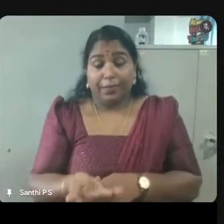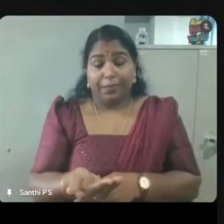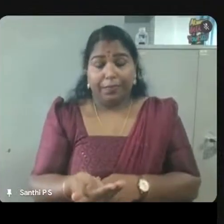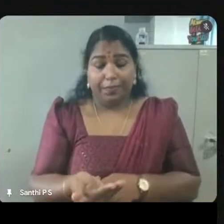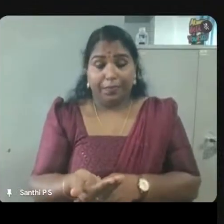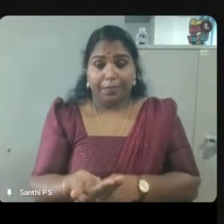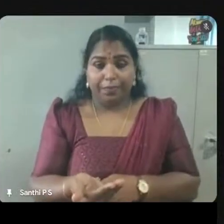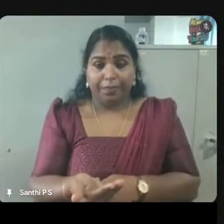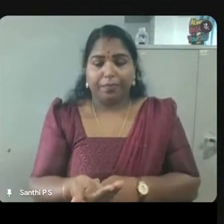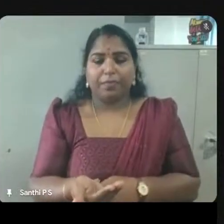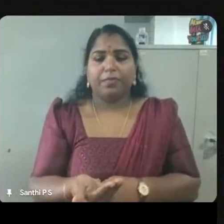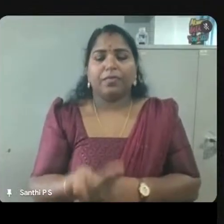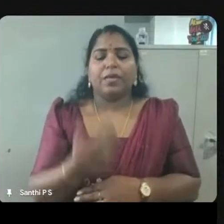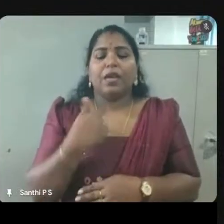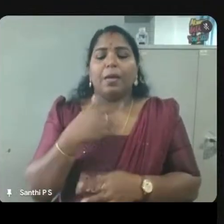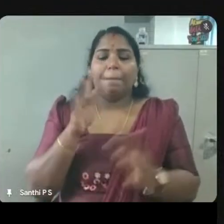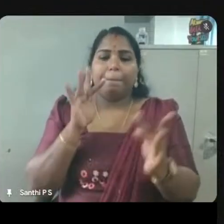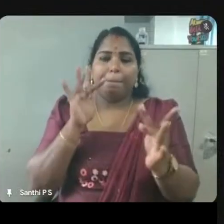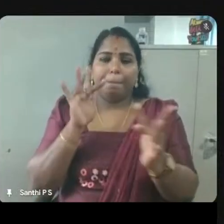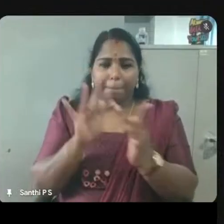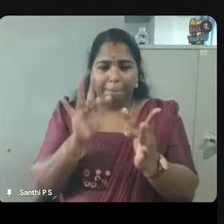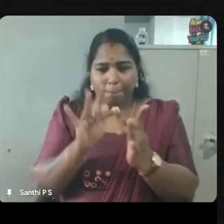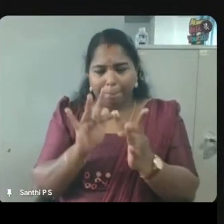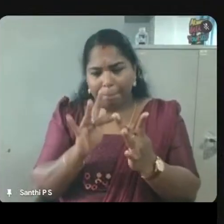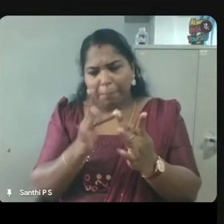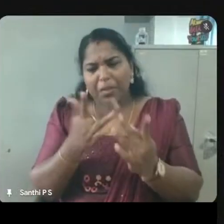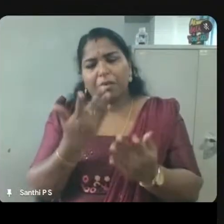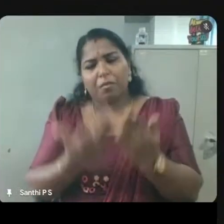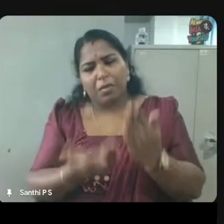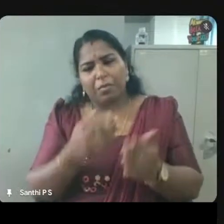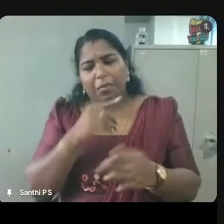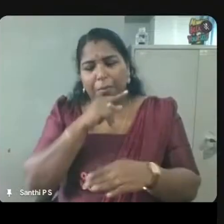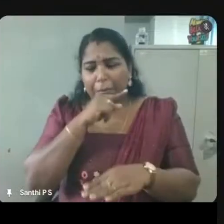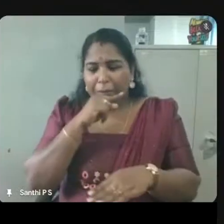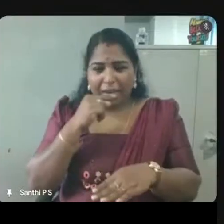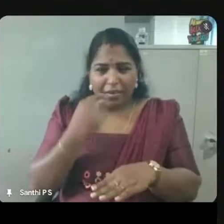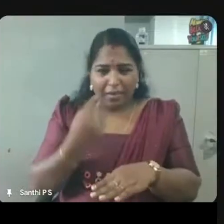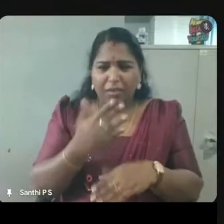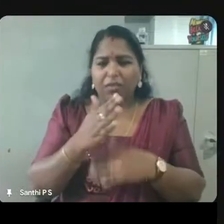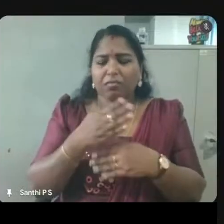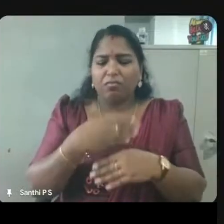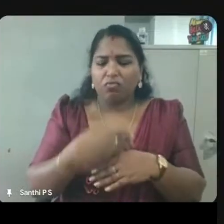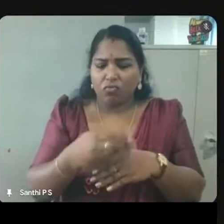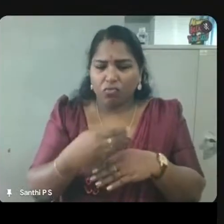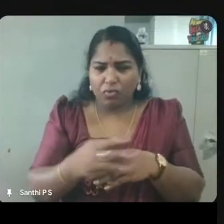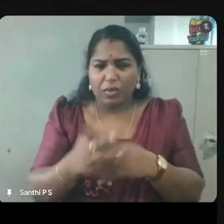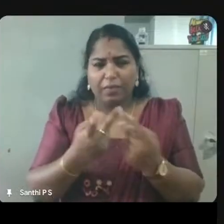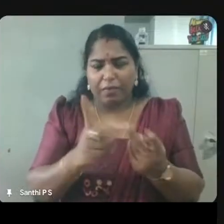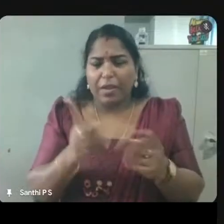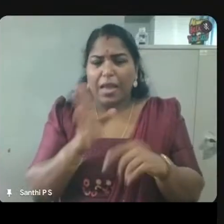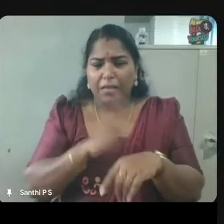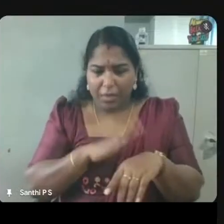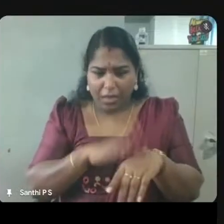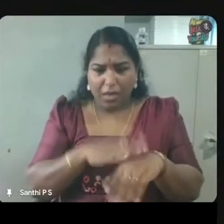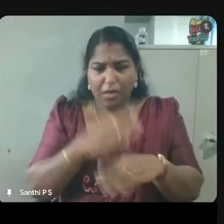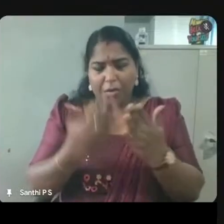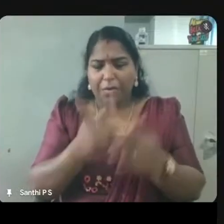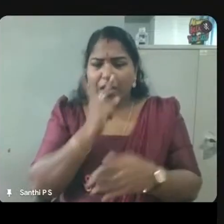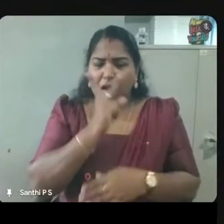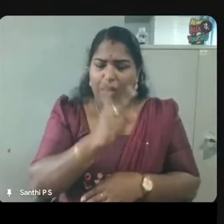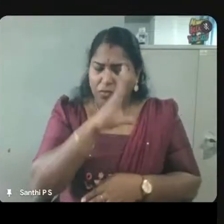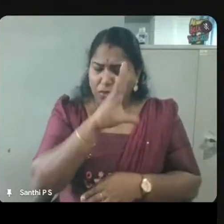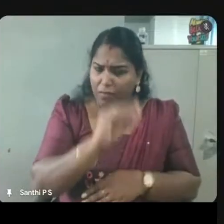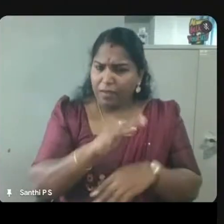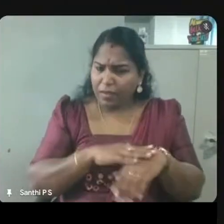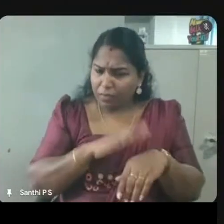പുതിയ രക്തക്കുഴൽ വന്ന് ബ്ലീഡ് ചെയ്യുകയോ ചെയ്താൽ ഡയബറ്റിക് റെറ്റിനോപ്പത്തി കൊണ്ട് കാഴ്ചക്കുറവ് വരാം. അങ്ങനെ കണ്ണിന്റെ പോളം മുതൽ ഒപ്റ്റിക് നെർവ്